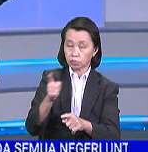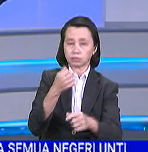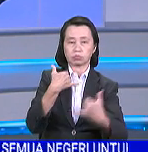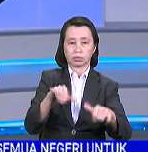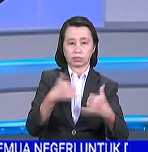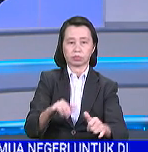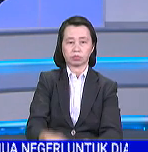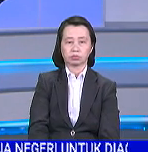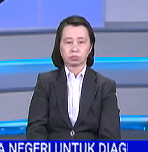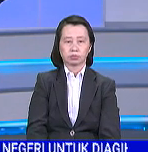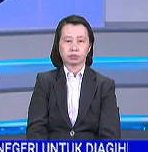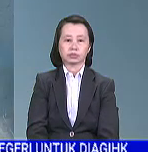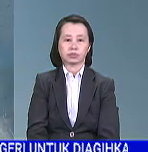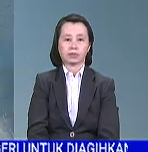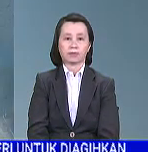hikmatnya.